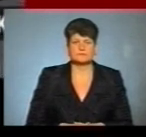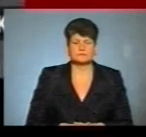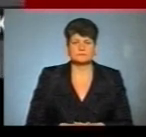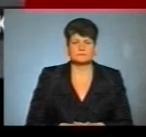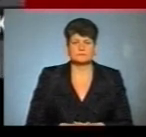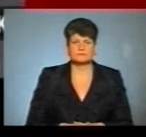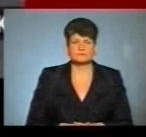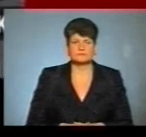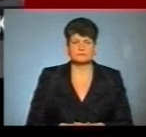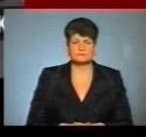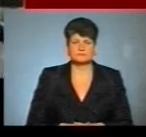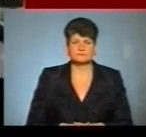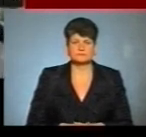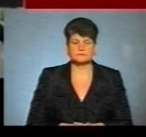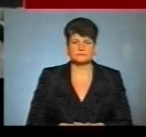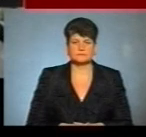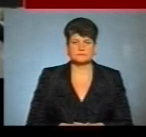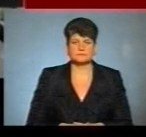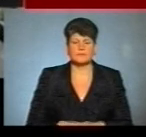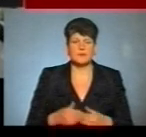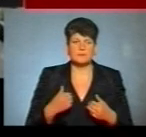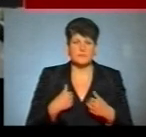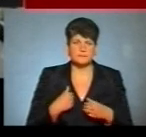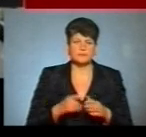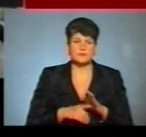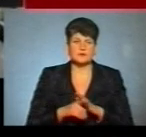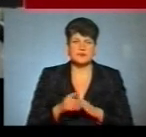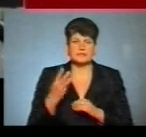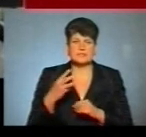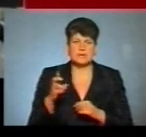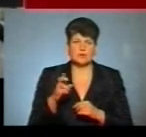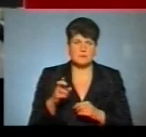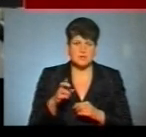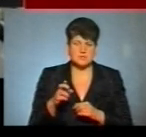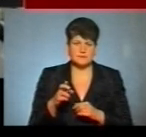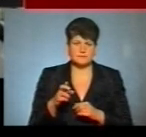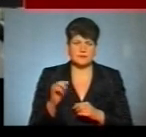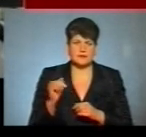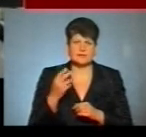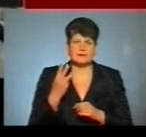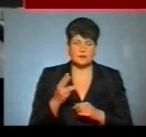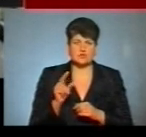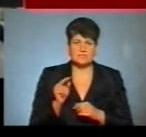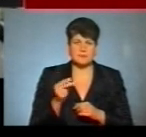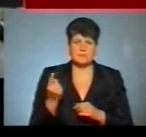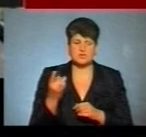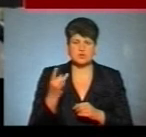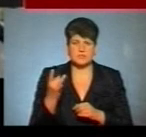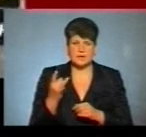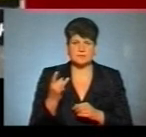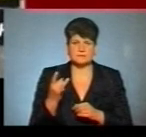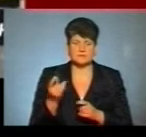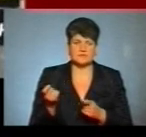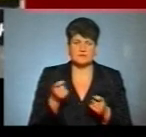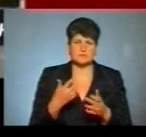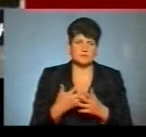Ми стартували 30 березня і 3 числа ми перший раз звезли